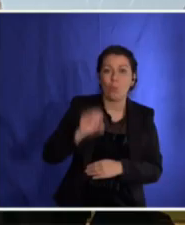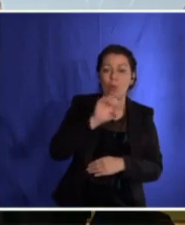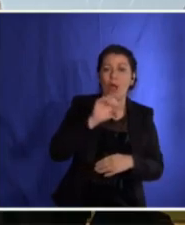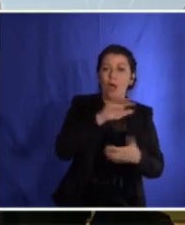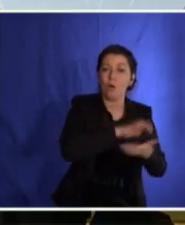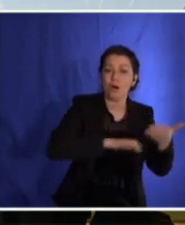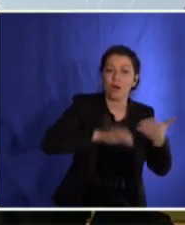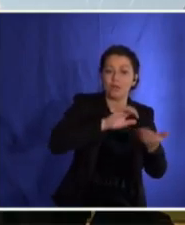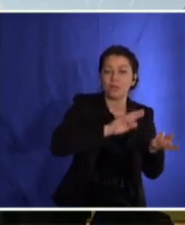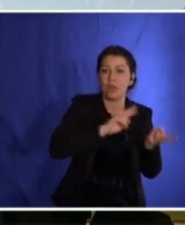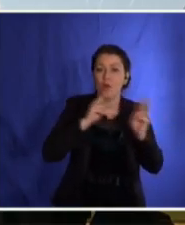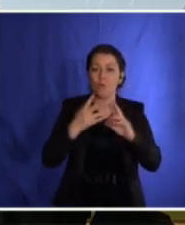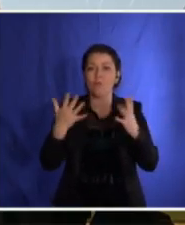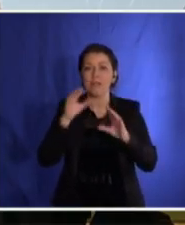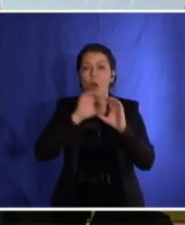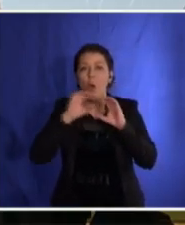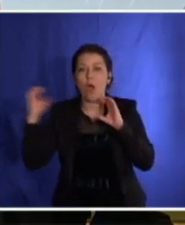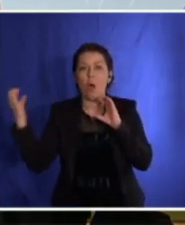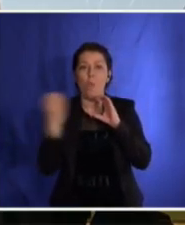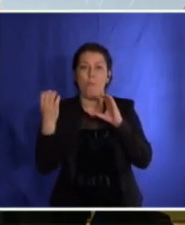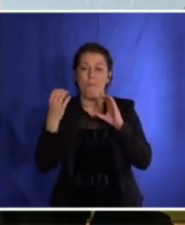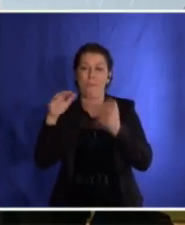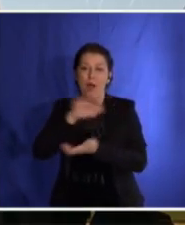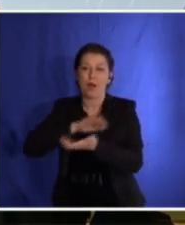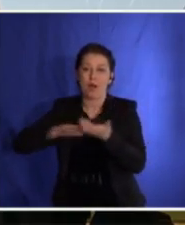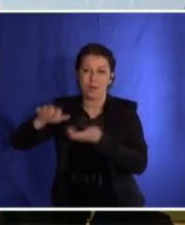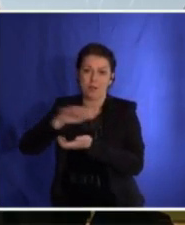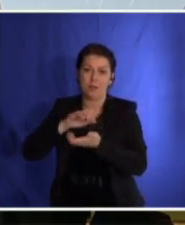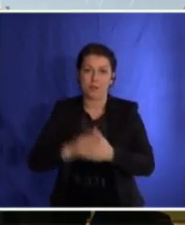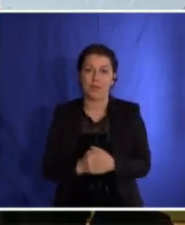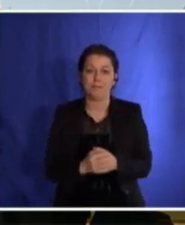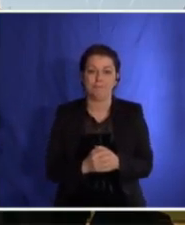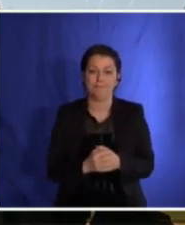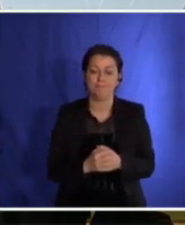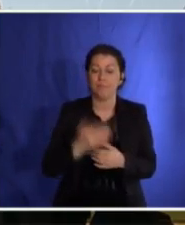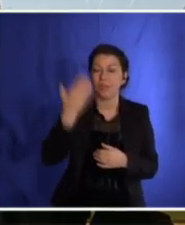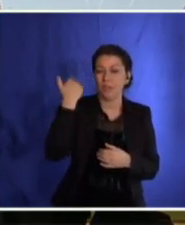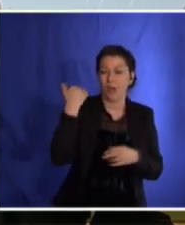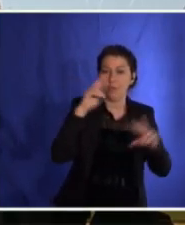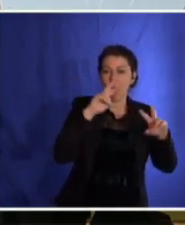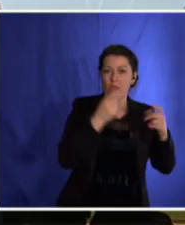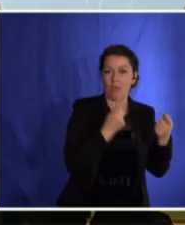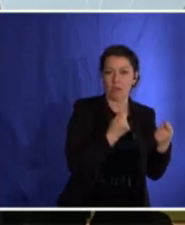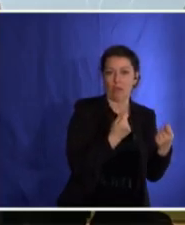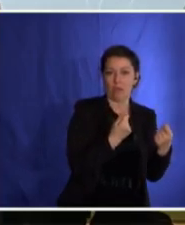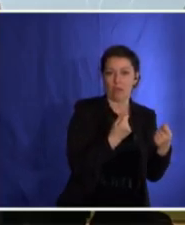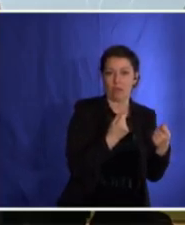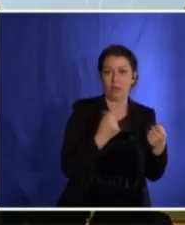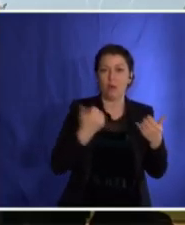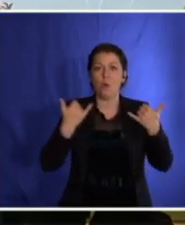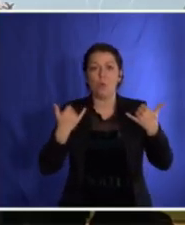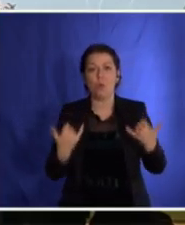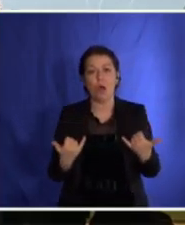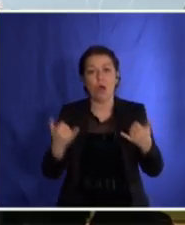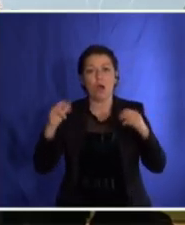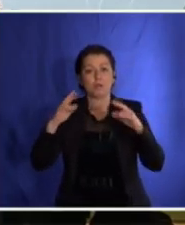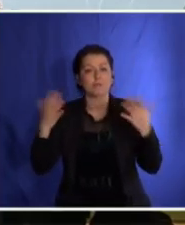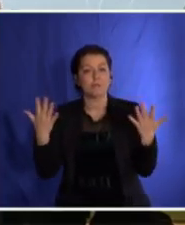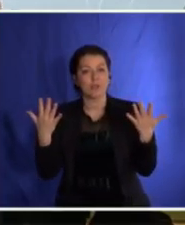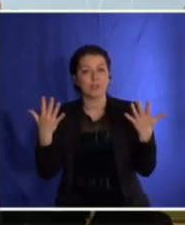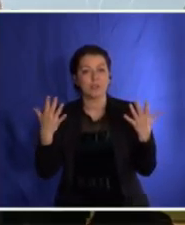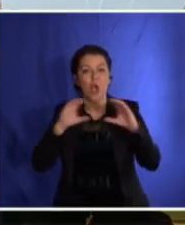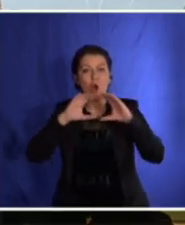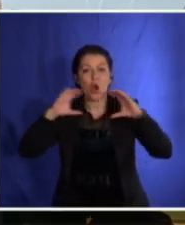die Europakrise. Damals ging es ums Geld, heute geht es um den